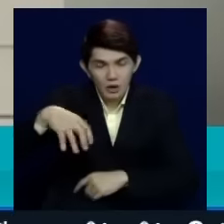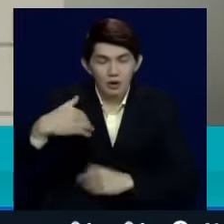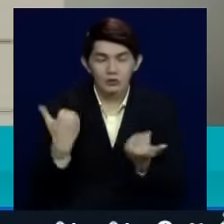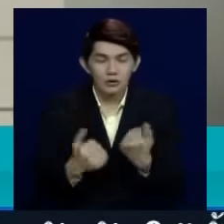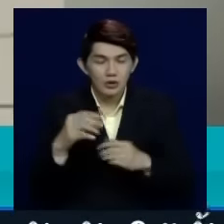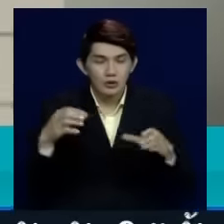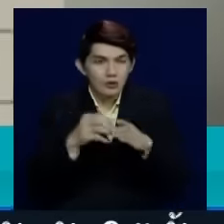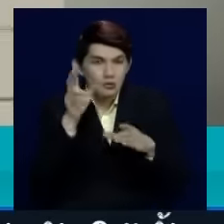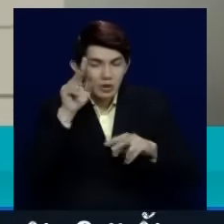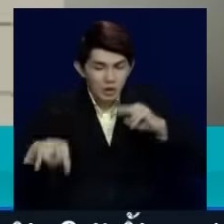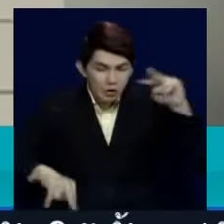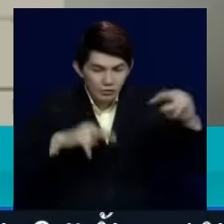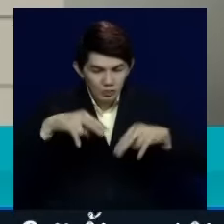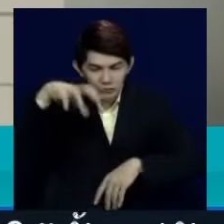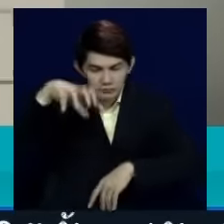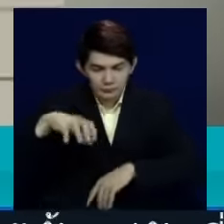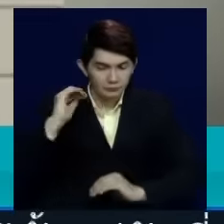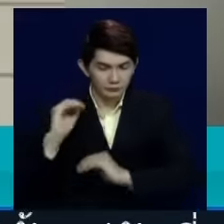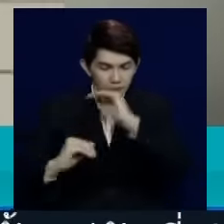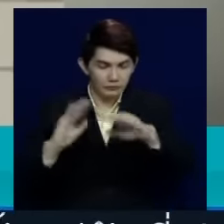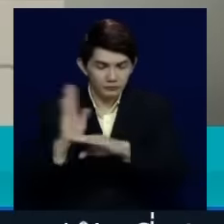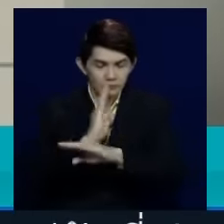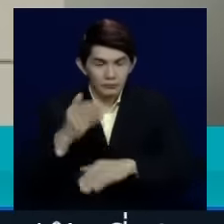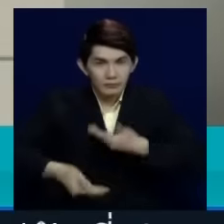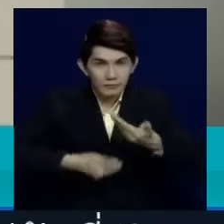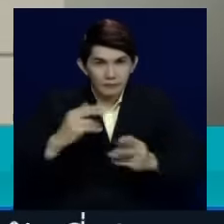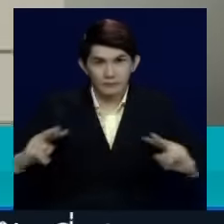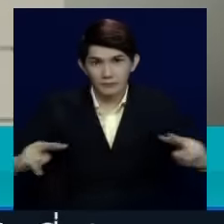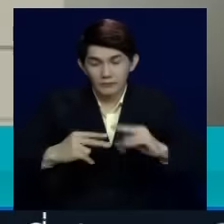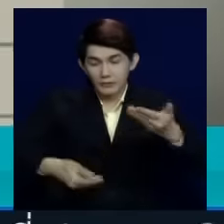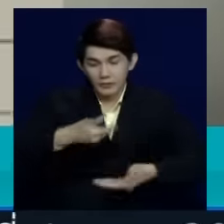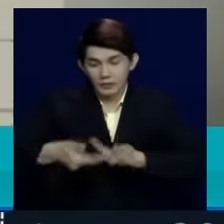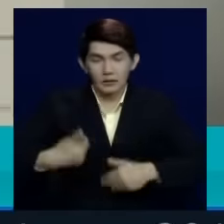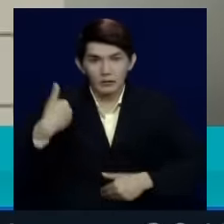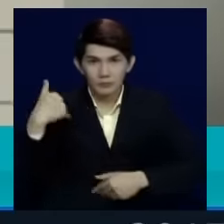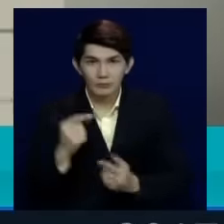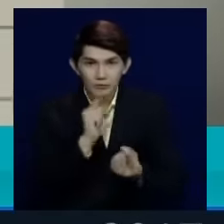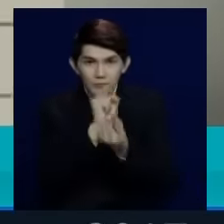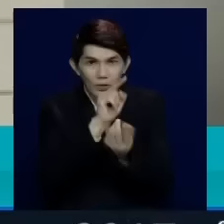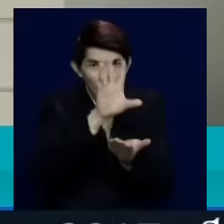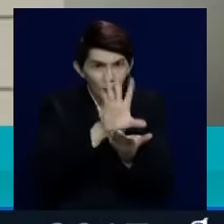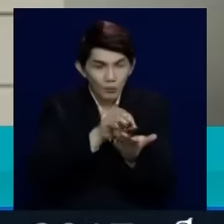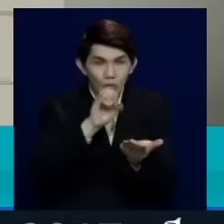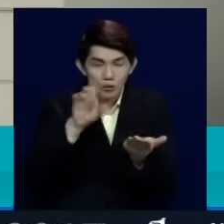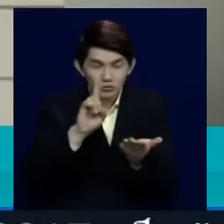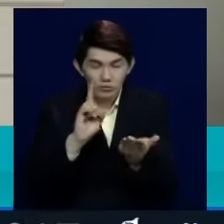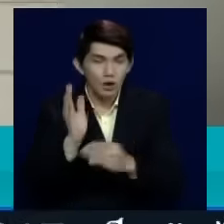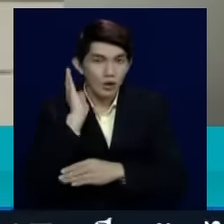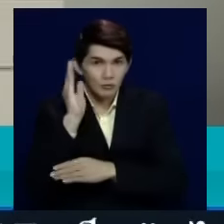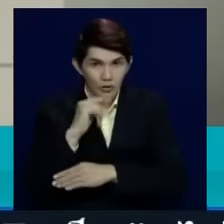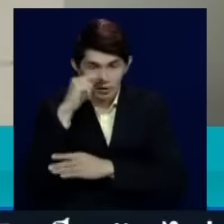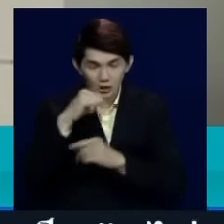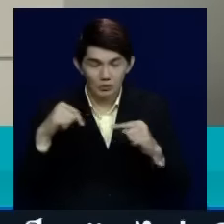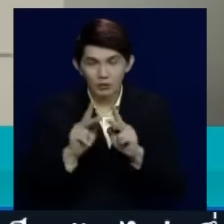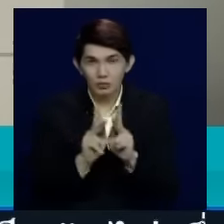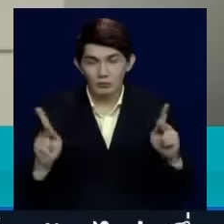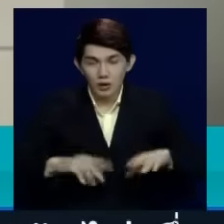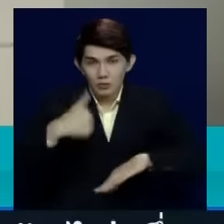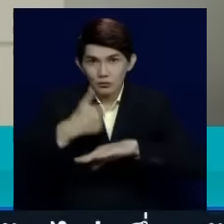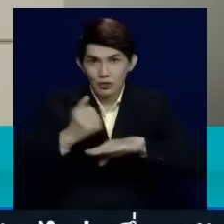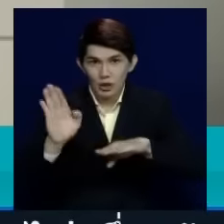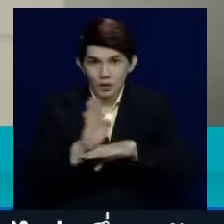ข่าวได้ตรวจสอบกับกรมพัฒนาธุรกิจการค้ากระทรวงพาณิชย์พบข้อมูลยืนยันว่านายนฤนาถเป็นกรรมการผู้จัดการ